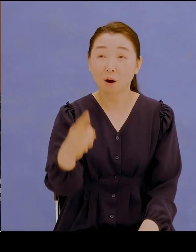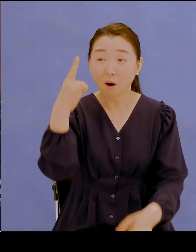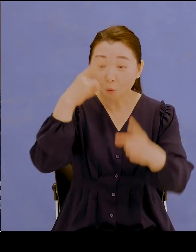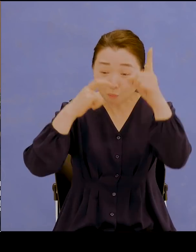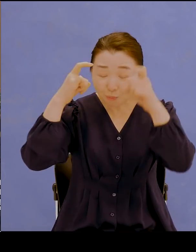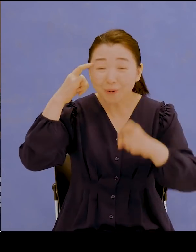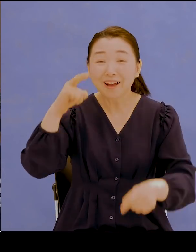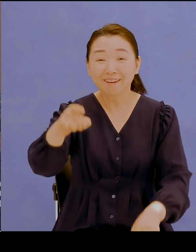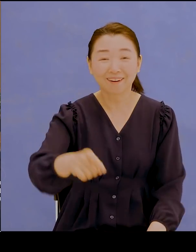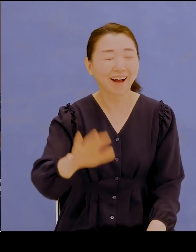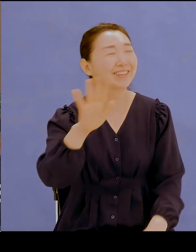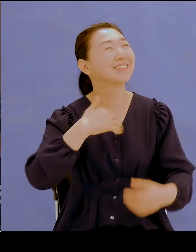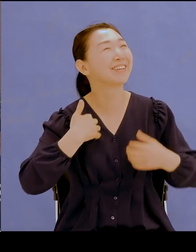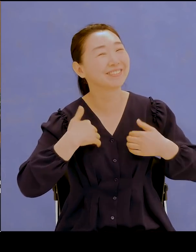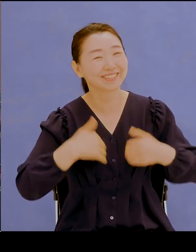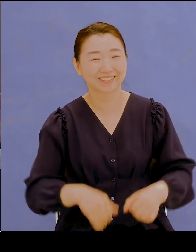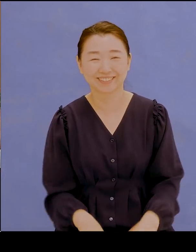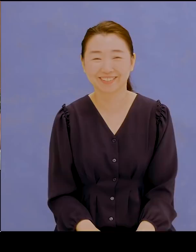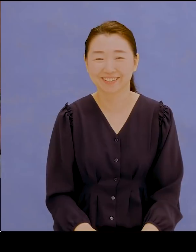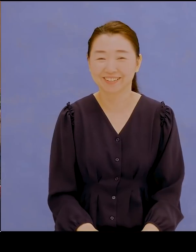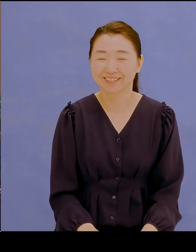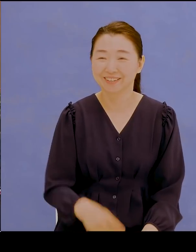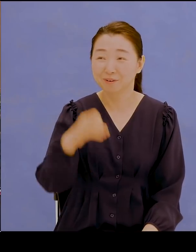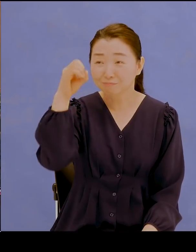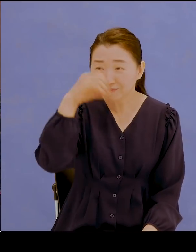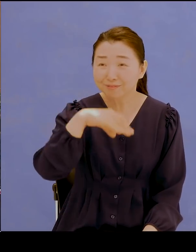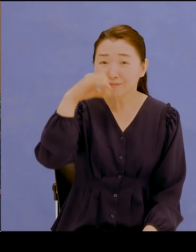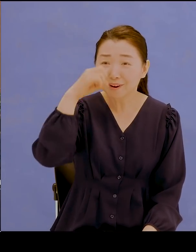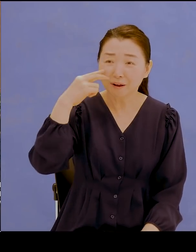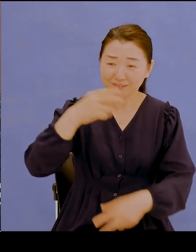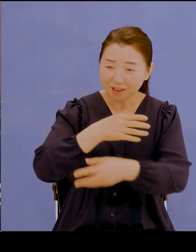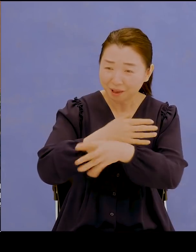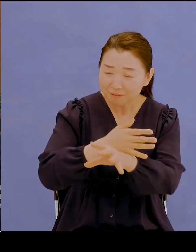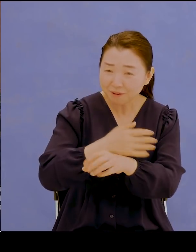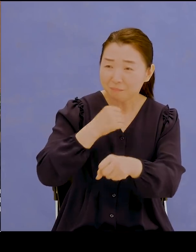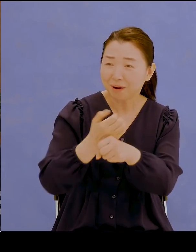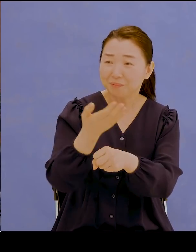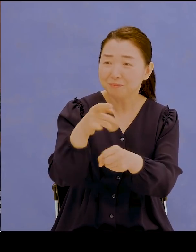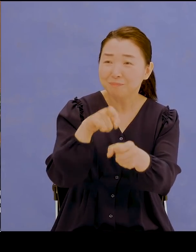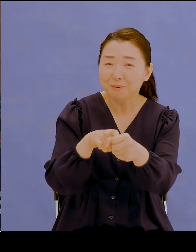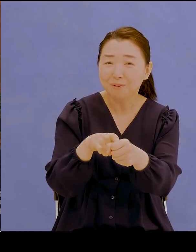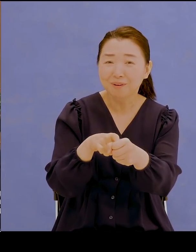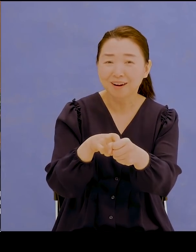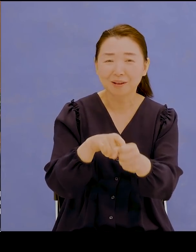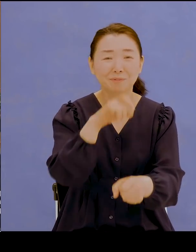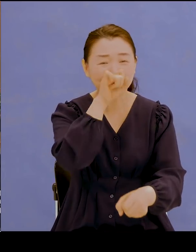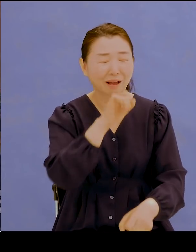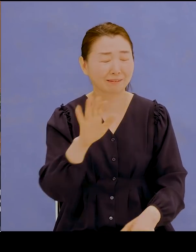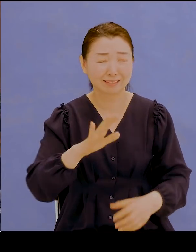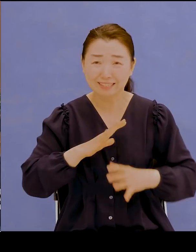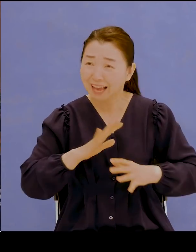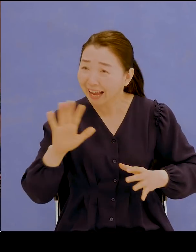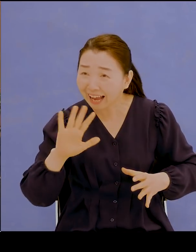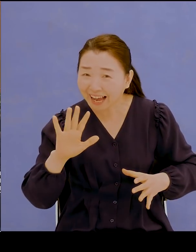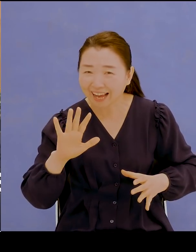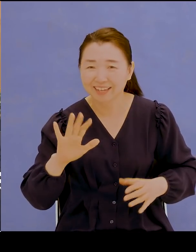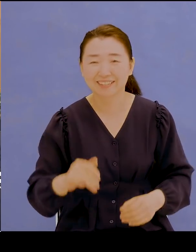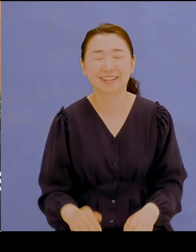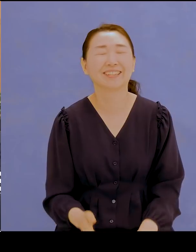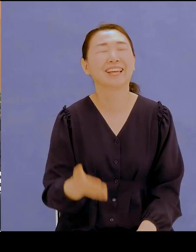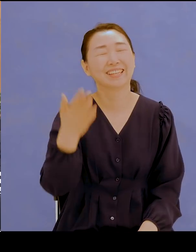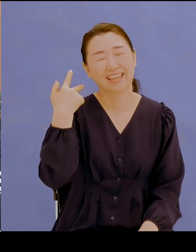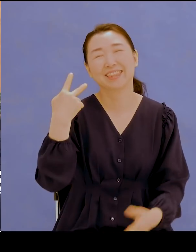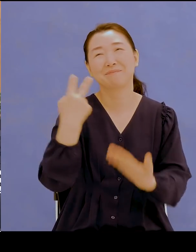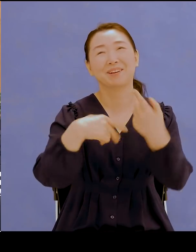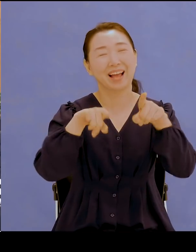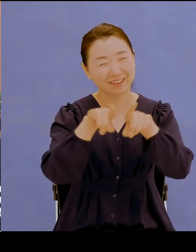혼자 왜 표정이 왜 그래요? 아니 표정이 재밌었어요. 아니 그냥 이렇게 꽁트처럼 재밌게 해드리려고 했는데 좋았어. 표정이 바짝 긴장. 아니 딱 우리가 옛날